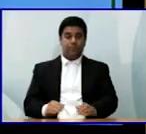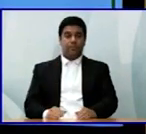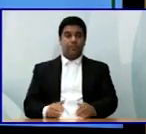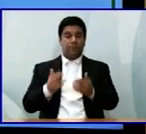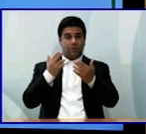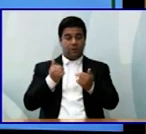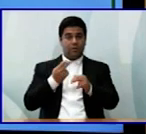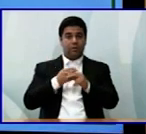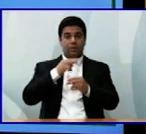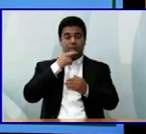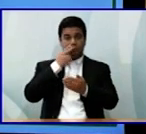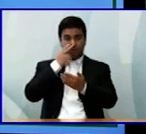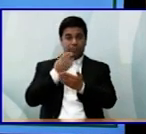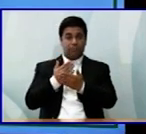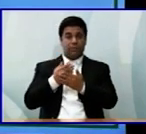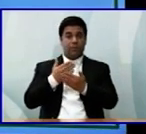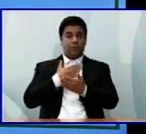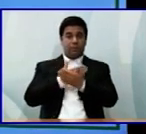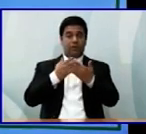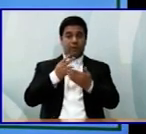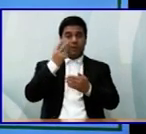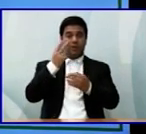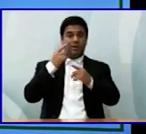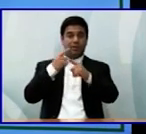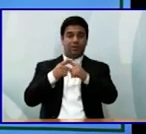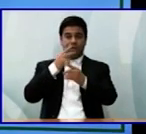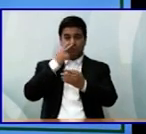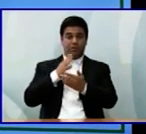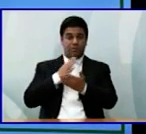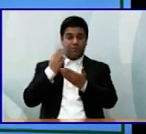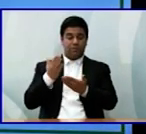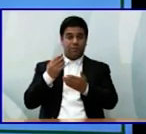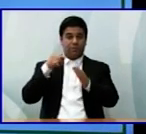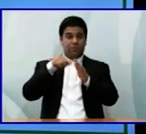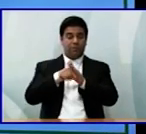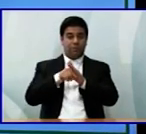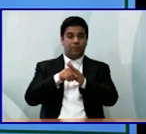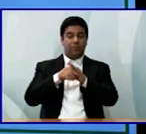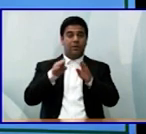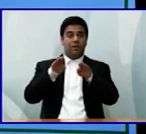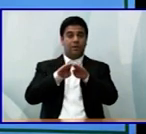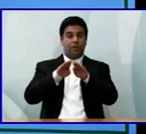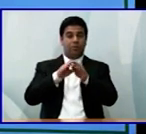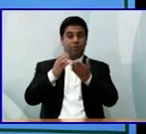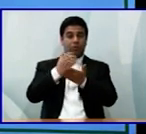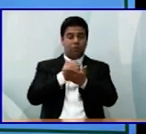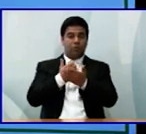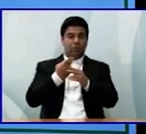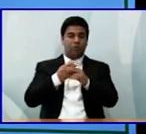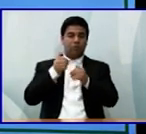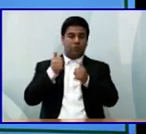Ha, e'tiboringiz min 2x ga tushdi koeffitsiyentga. Demak, tenglamalar to'plamida ishlagan